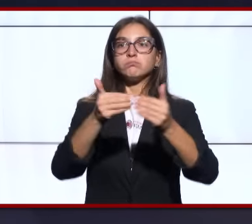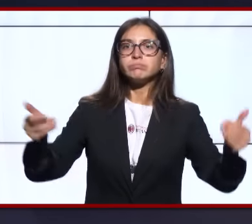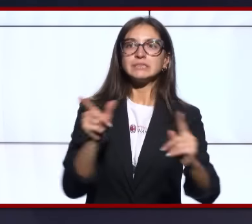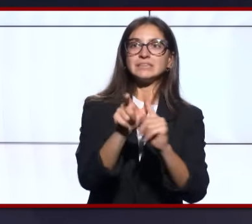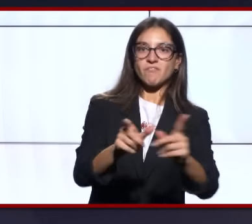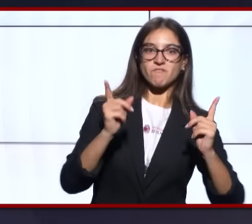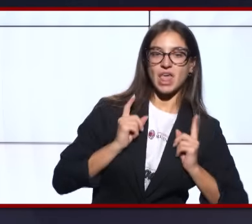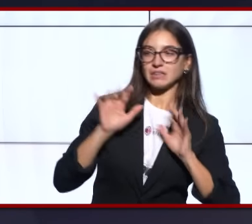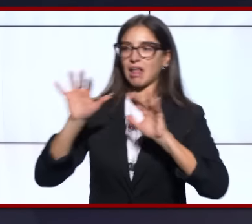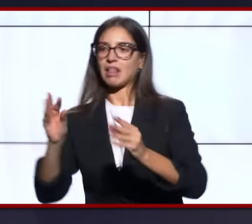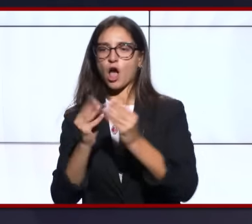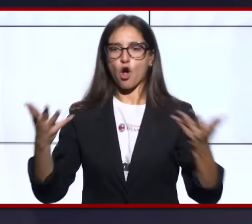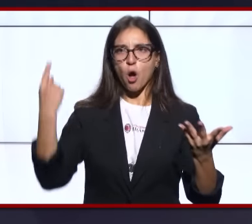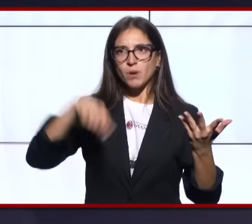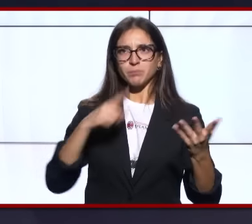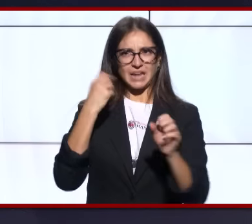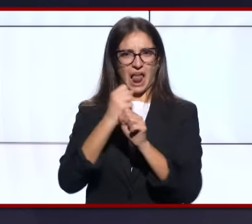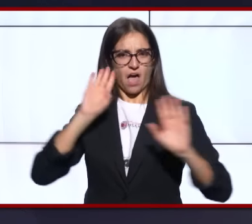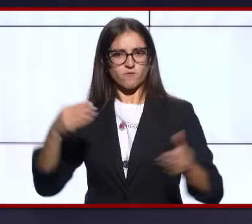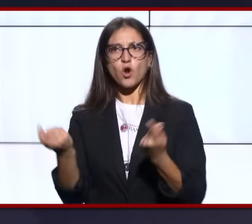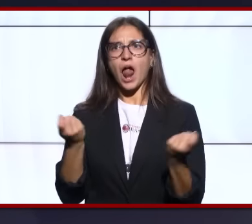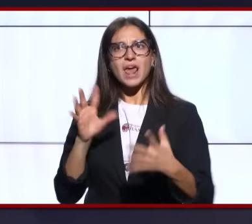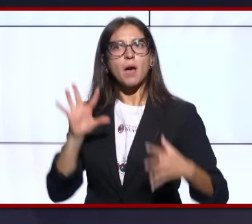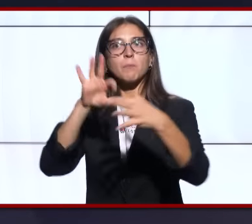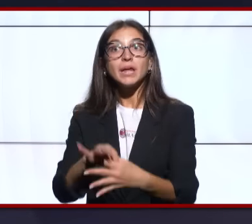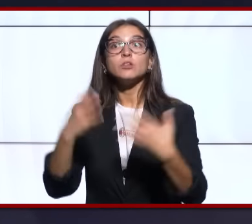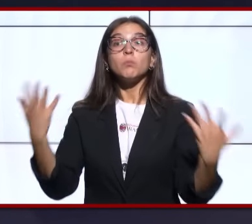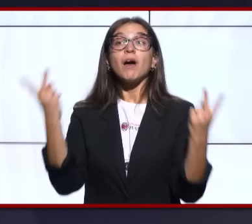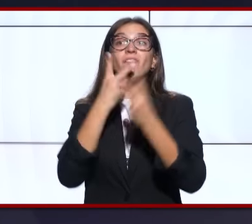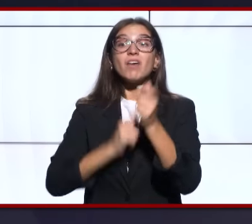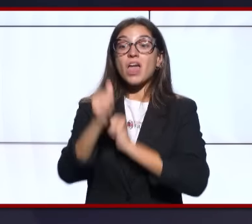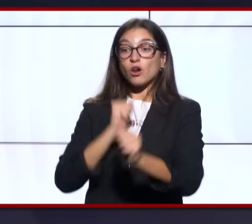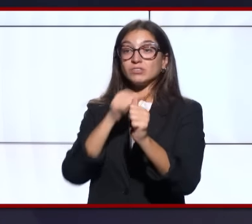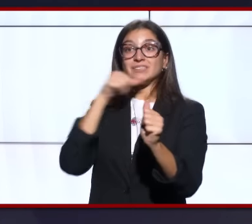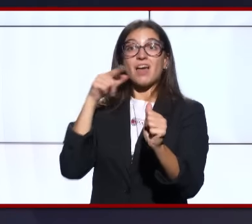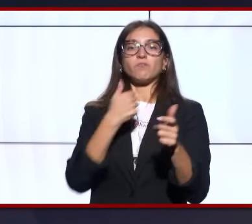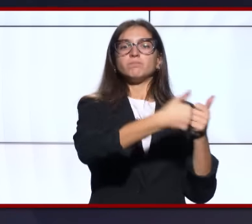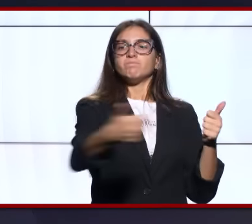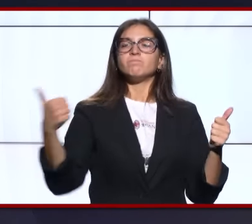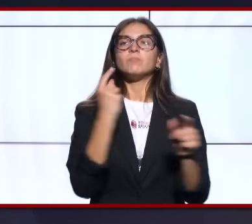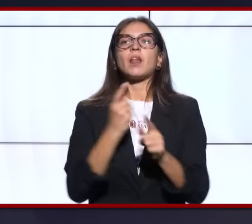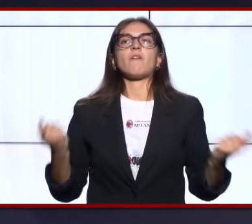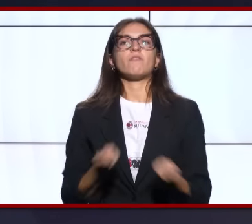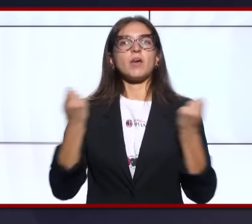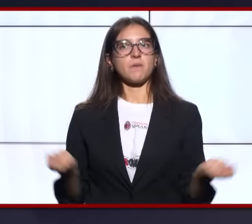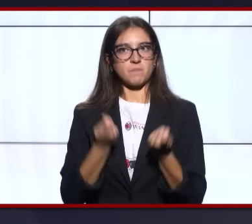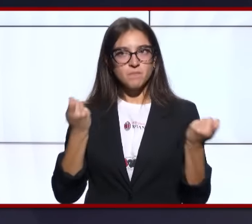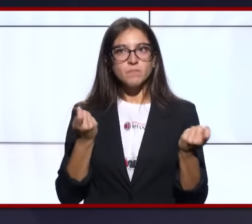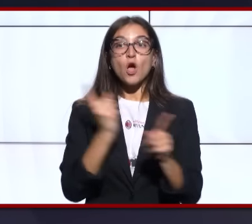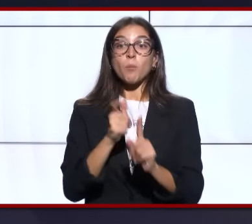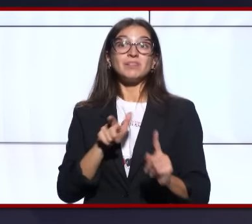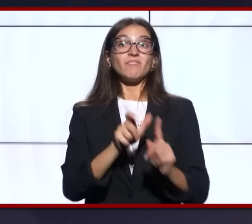come ma manca lavorare Un po' individualmente sul principalmente sul